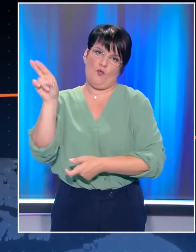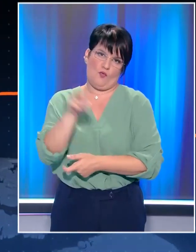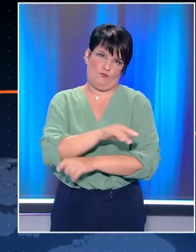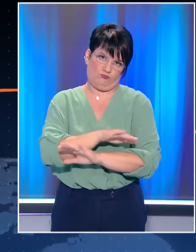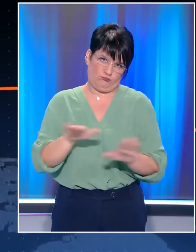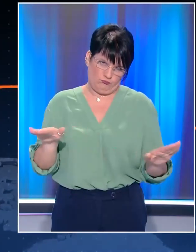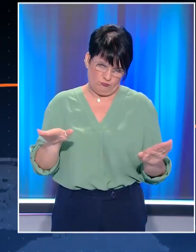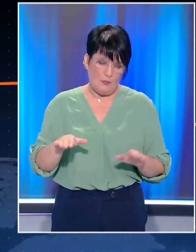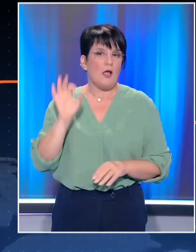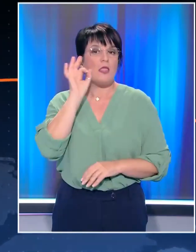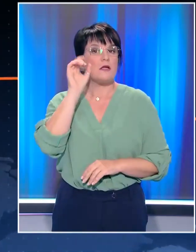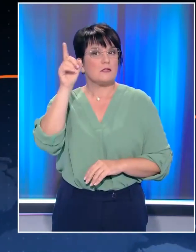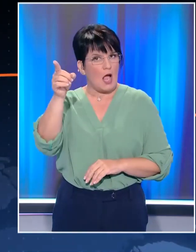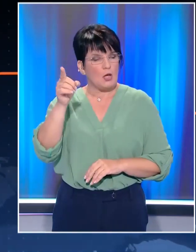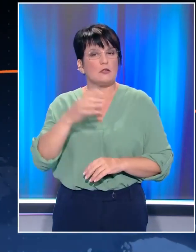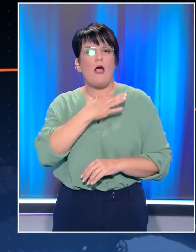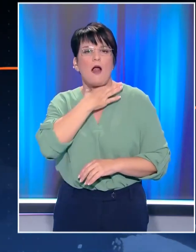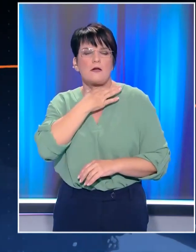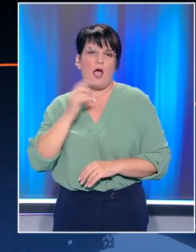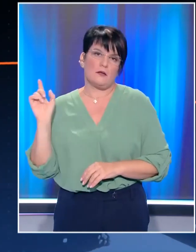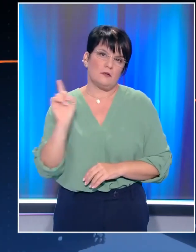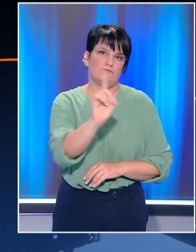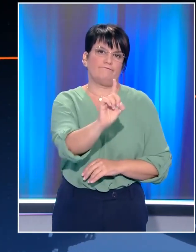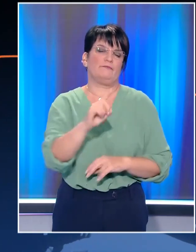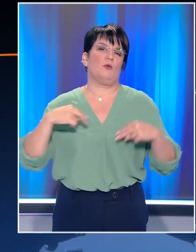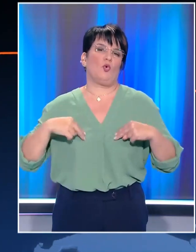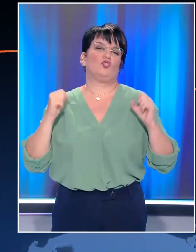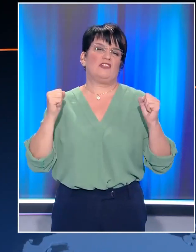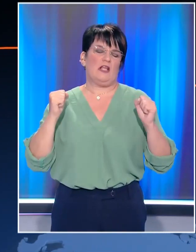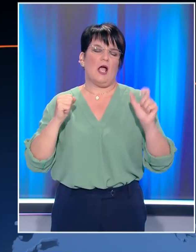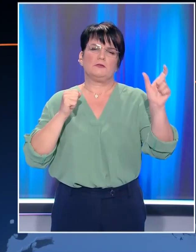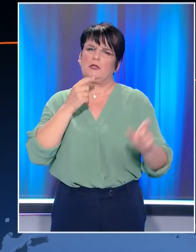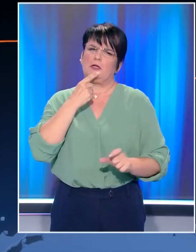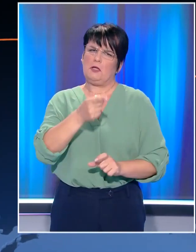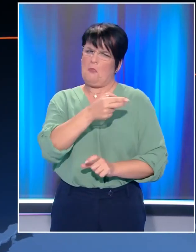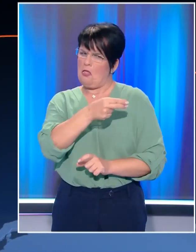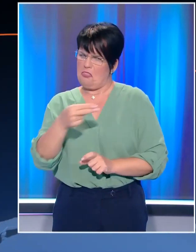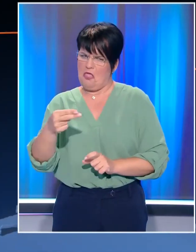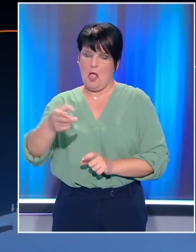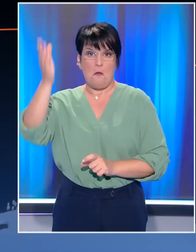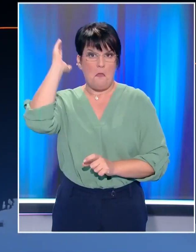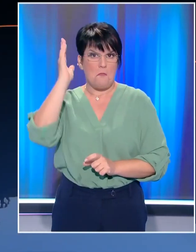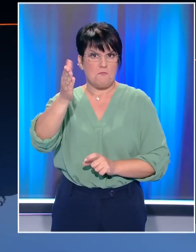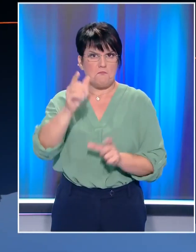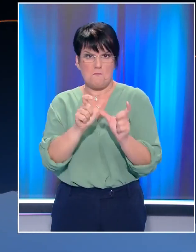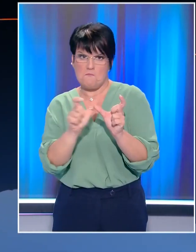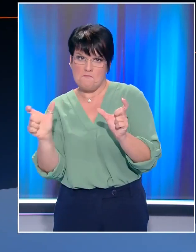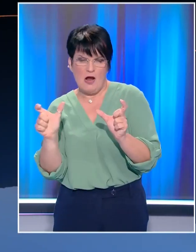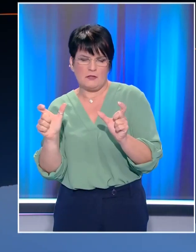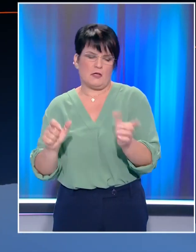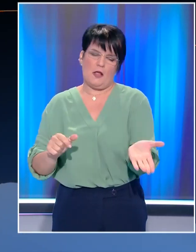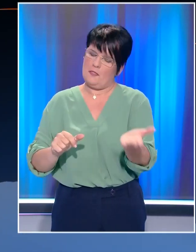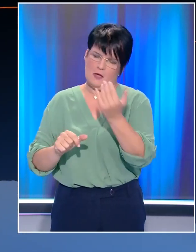αυτές. Στη Θεσσαλονίκη βρέθηκε εκτάκτος ο Υπουργός Υγείας, ο οποίος είπε ότι δεν τίθεται θέμα επιβολής πρόσθετων μέτρων μετά